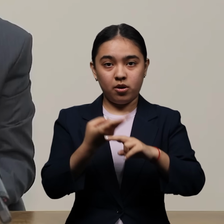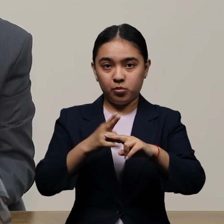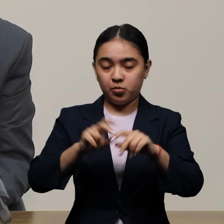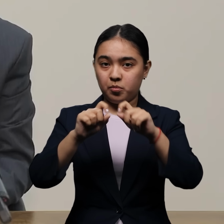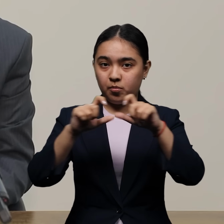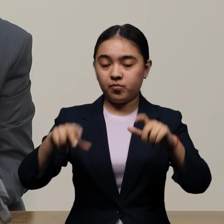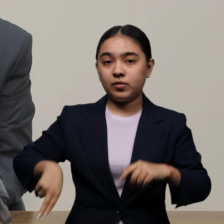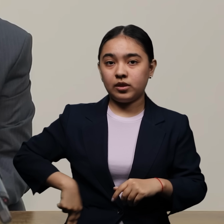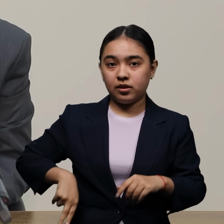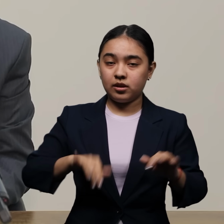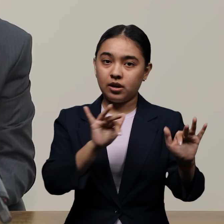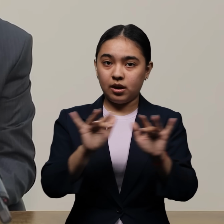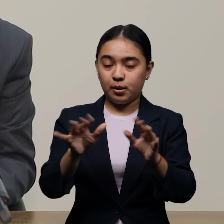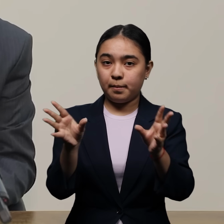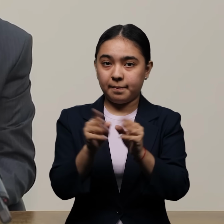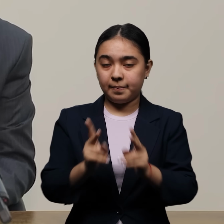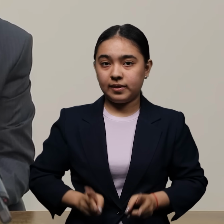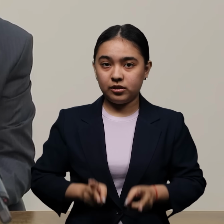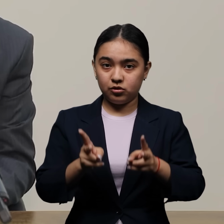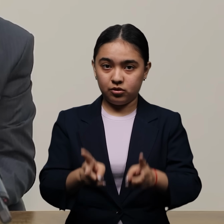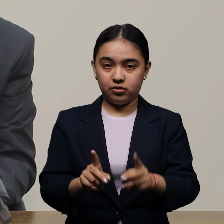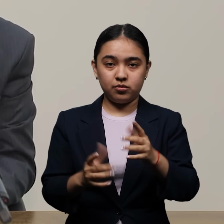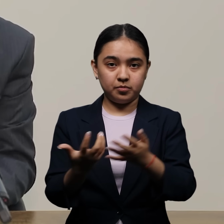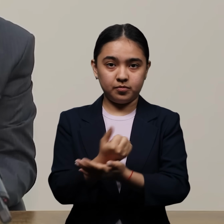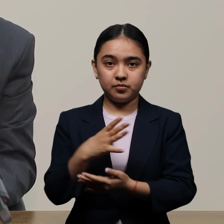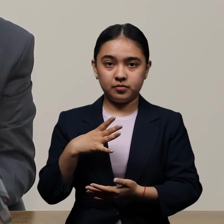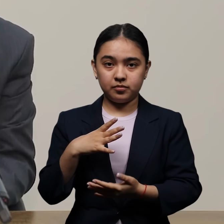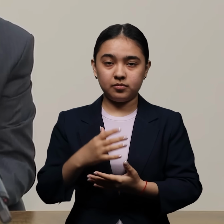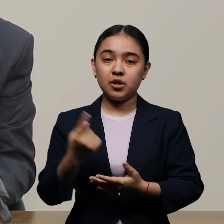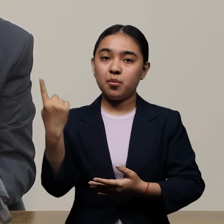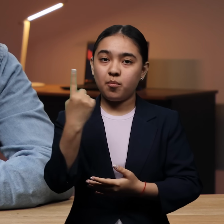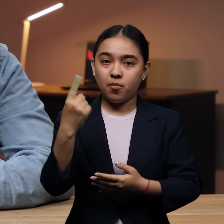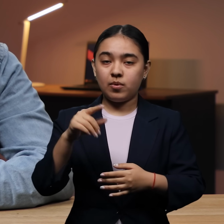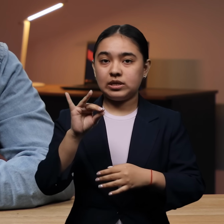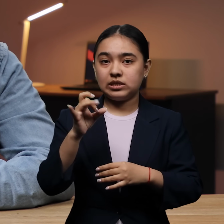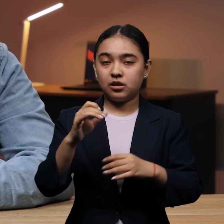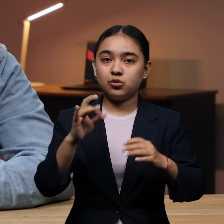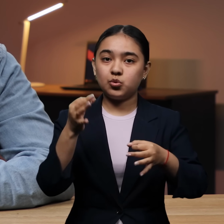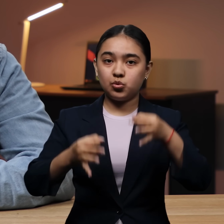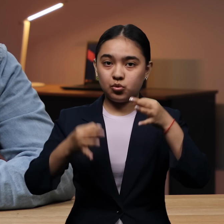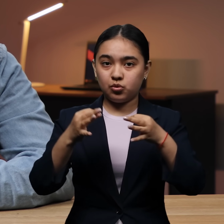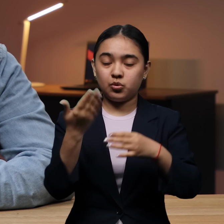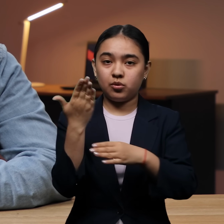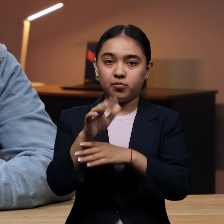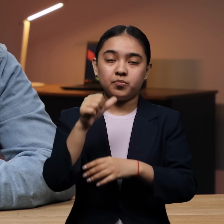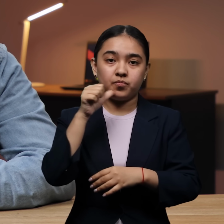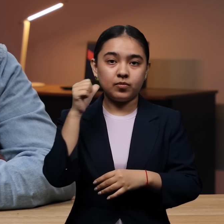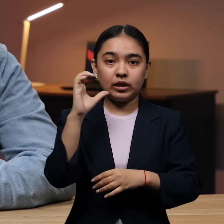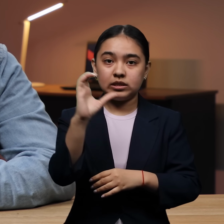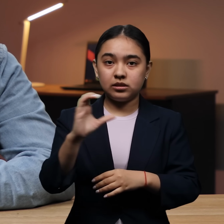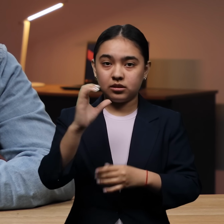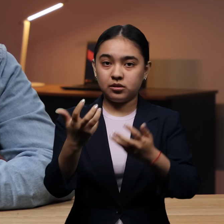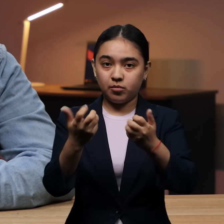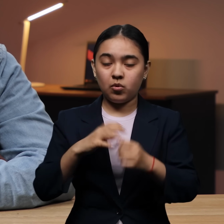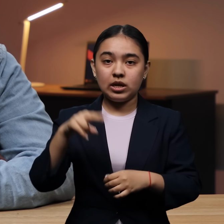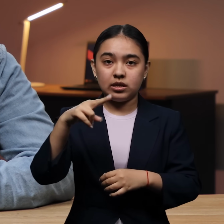va ana shu maktab direktorining sa'y-harakatlari bilan jinoyat fosh bo'lgan. Birinchi instansiya sudining hukmi o'tgan yili sentyabrda